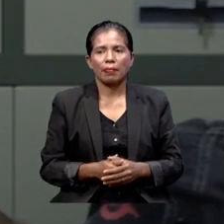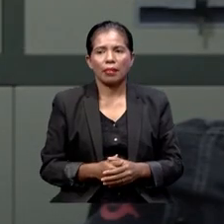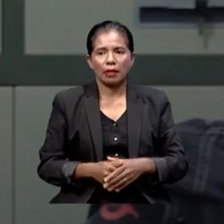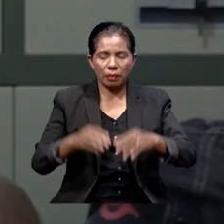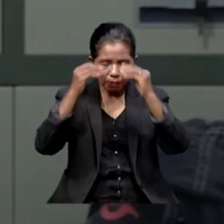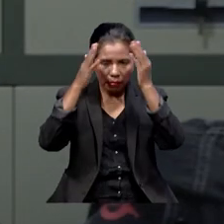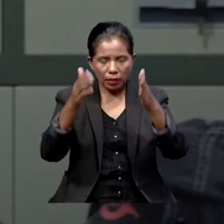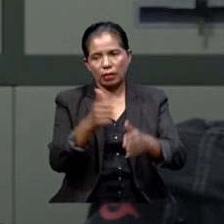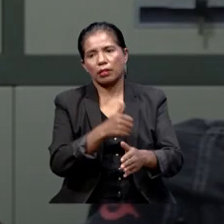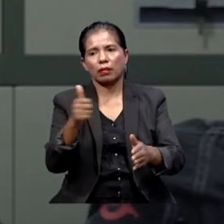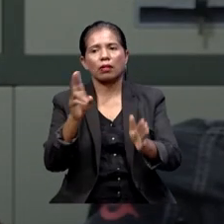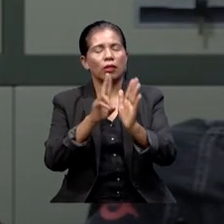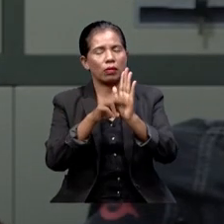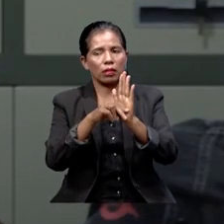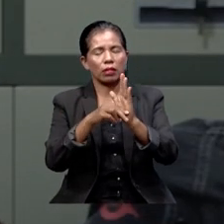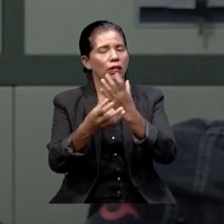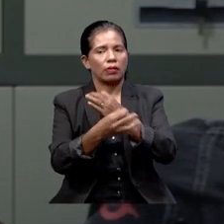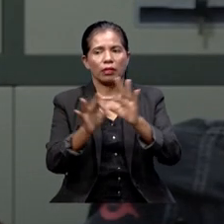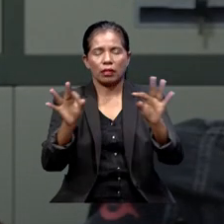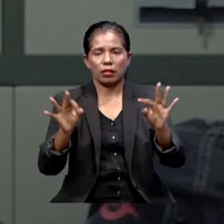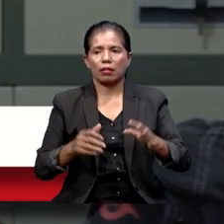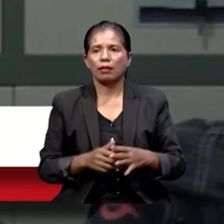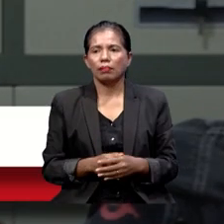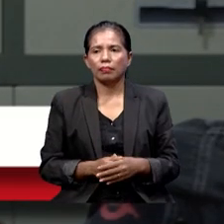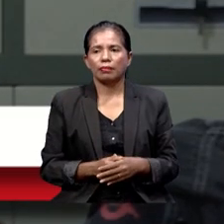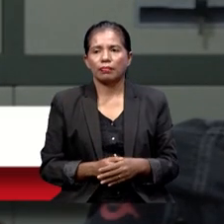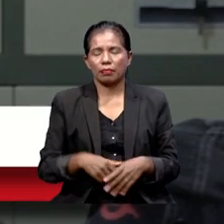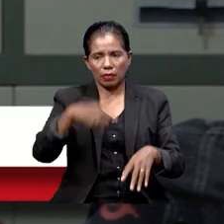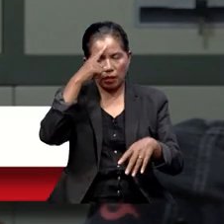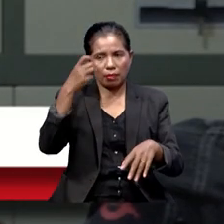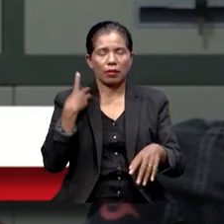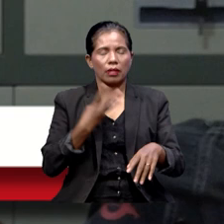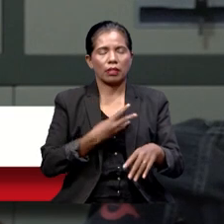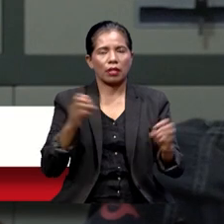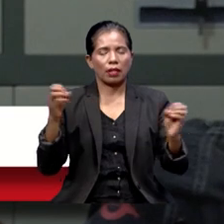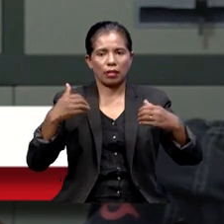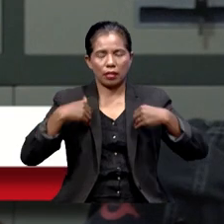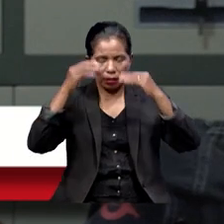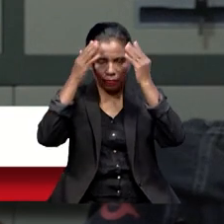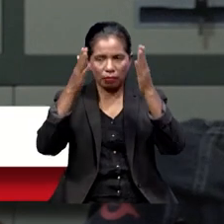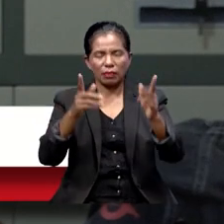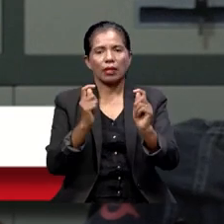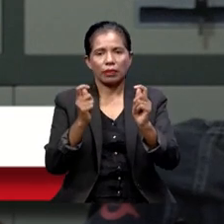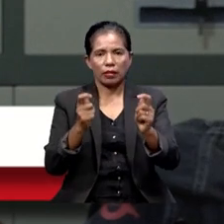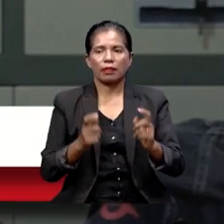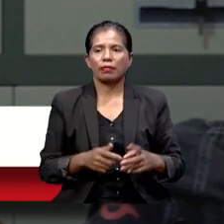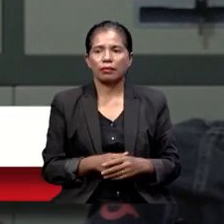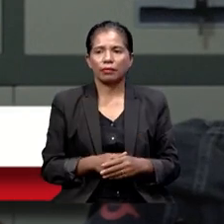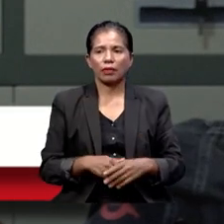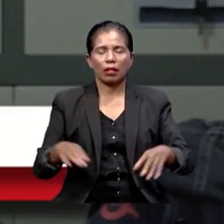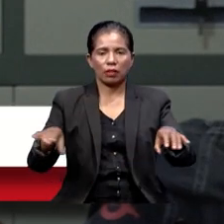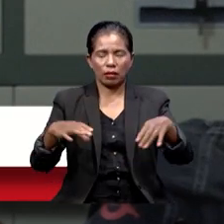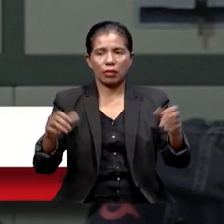ne liu ona, mas be tamba e também os professores, autenta, Servisu